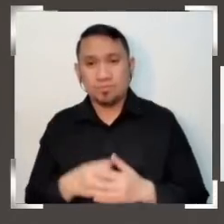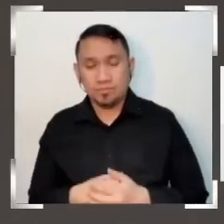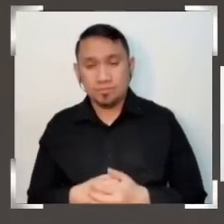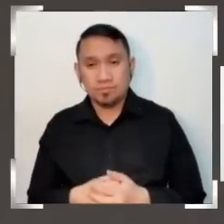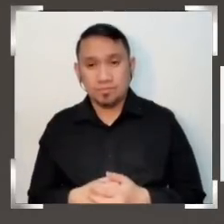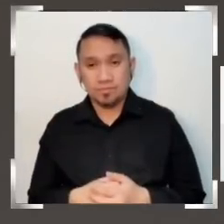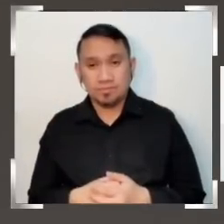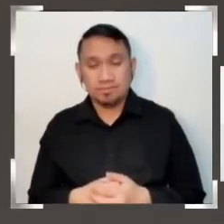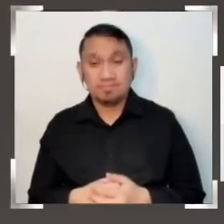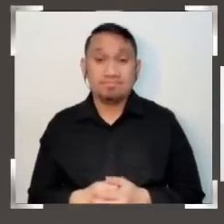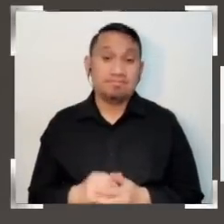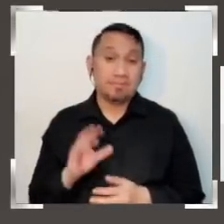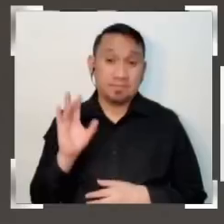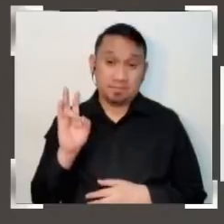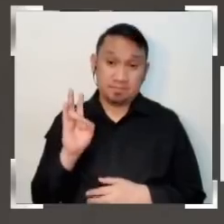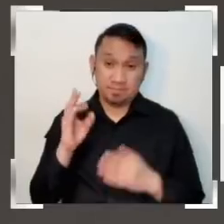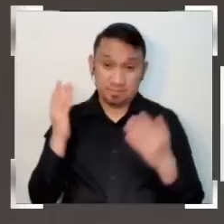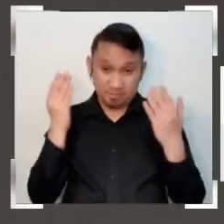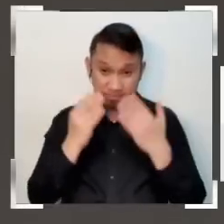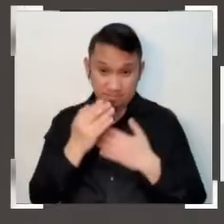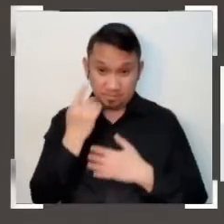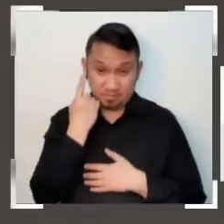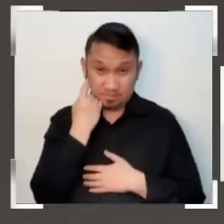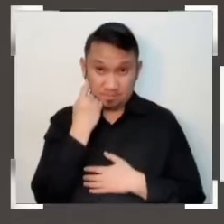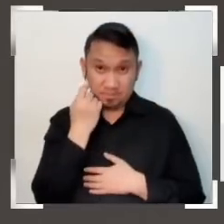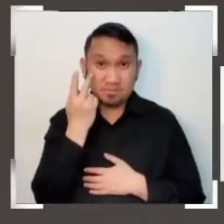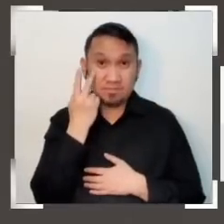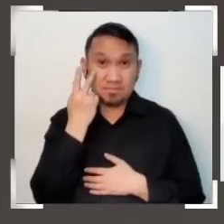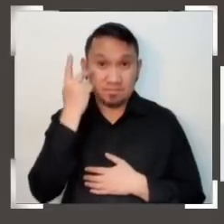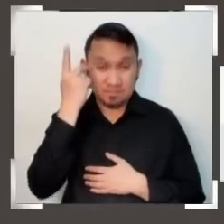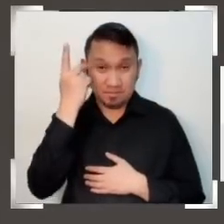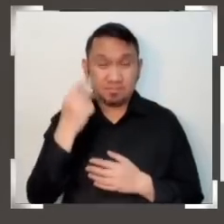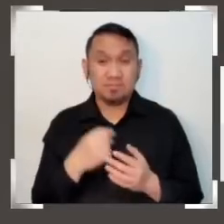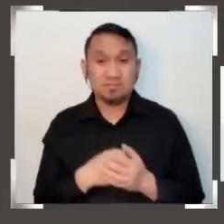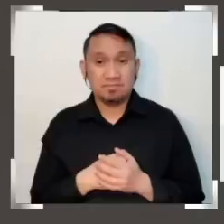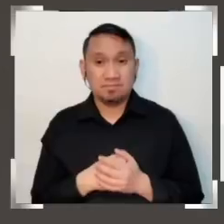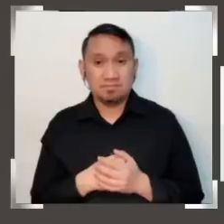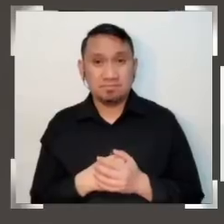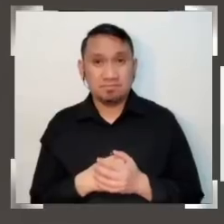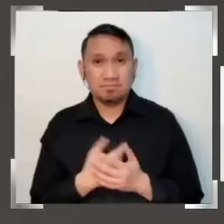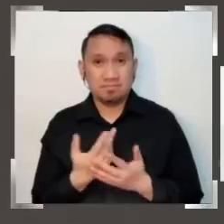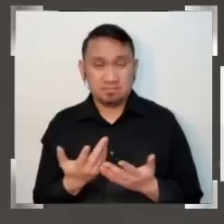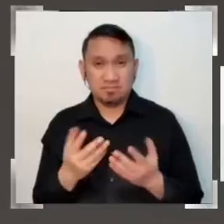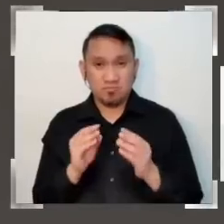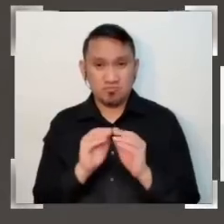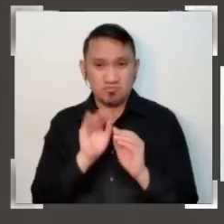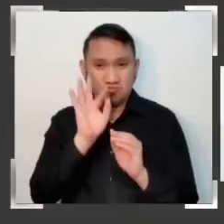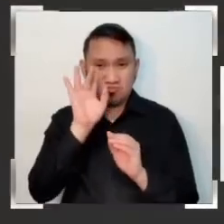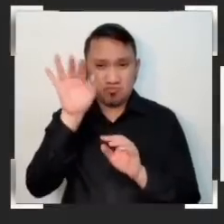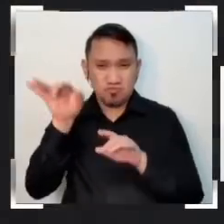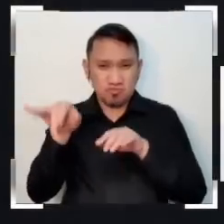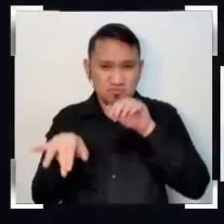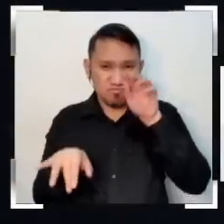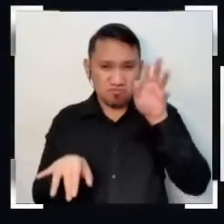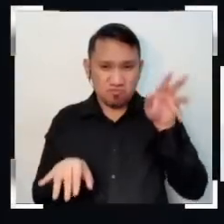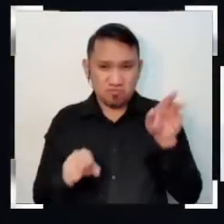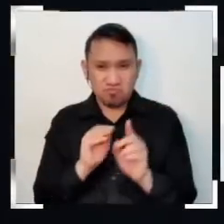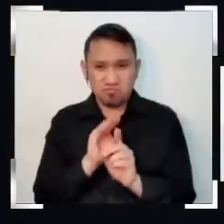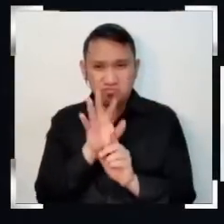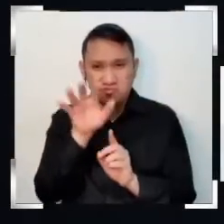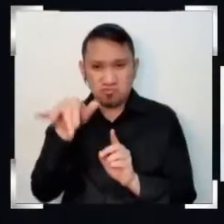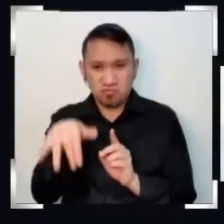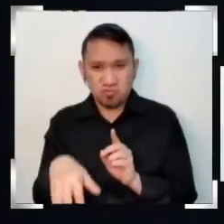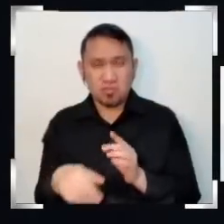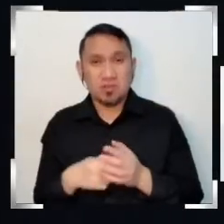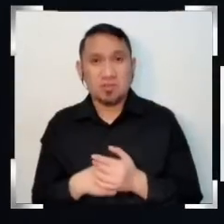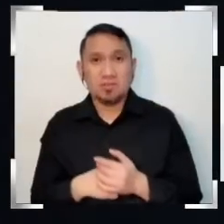Bandang alas 7 ng gabi kanina, lutang na lutang sa gitna ng dilim ang nagbabagang lava na inilalabas ng Bulkang Mayon. Ayon sa